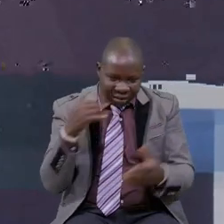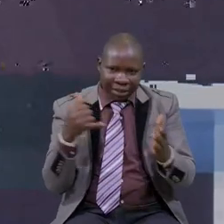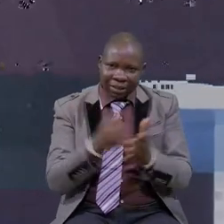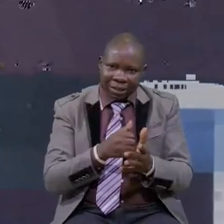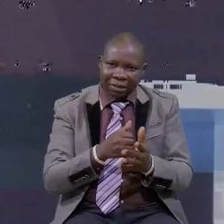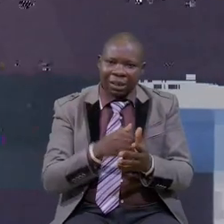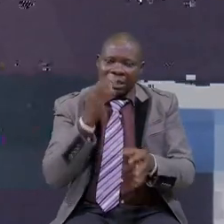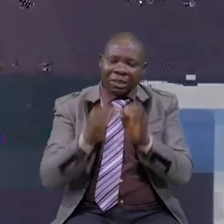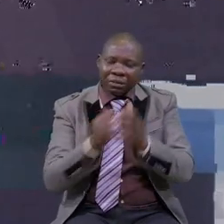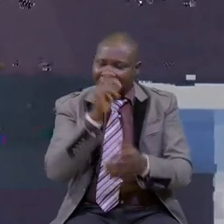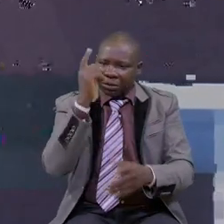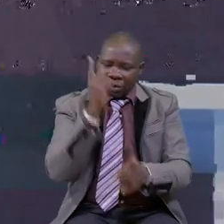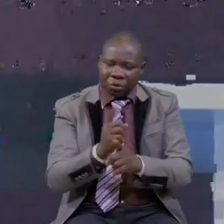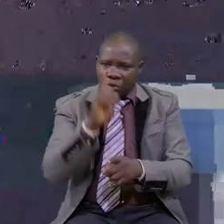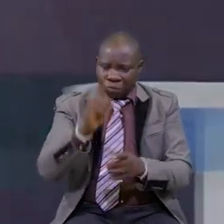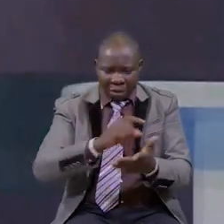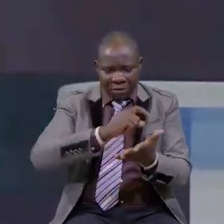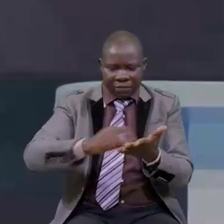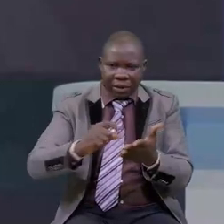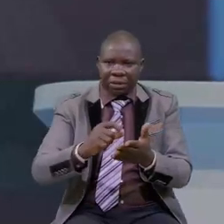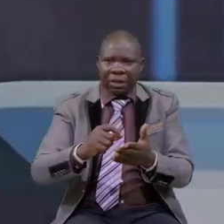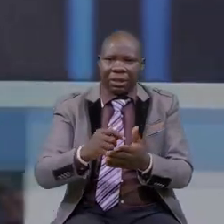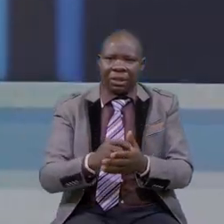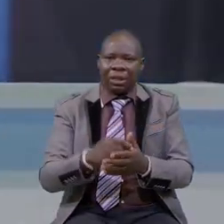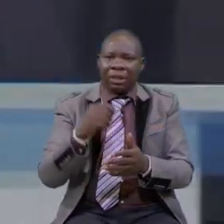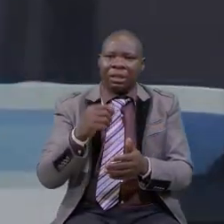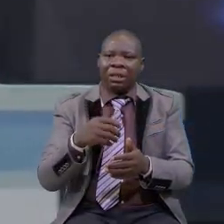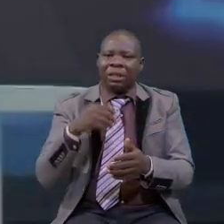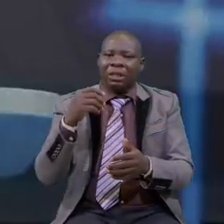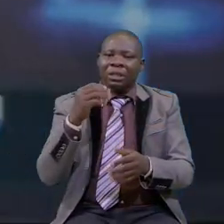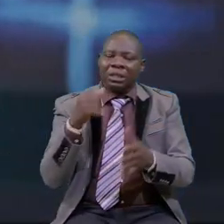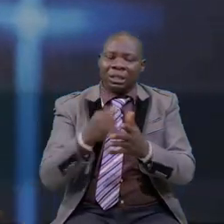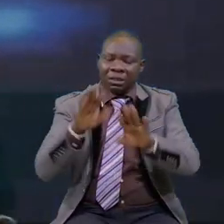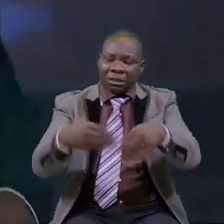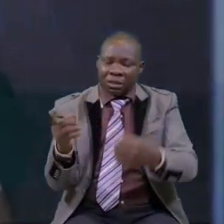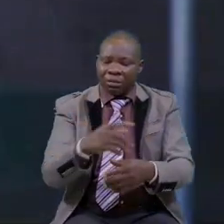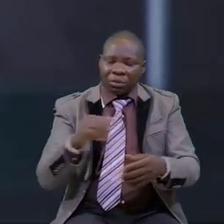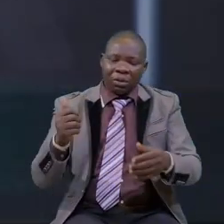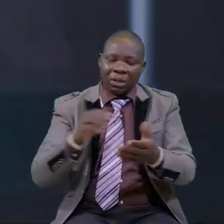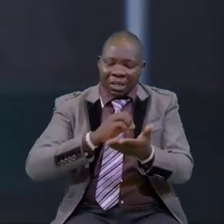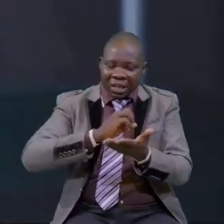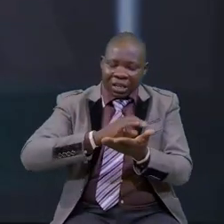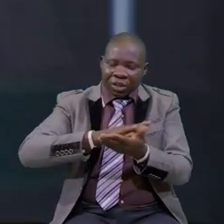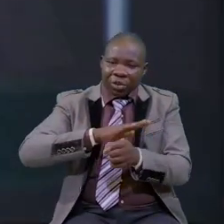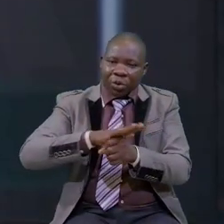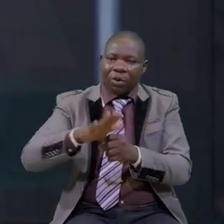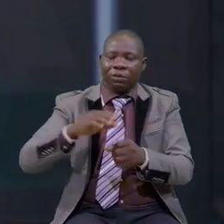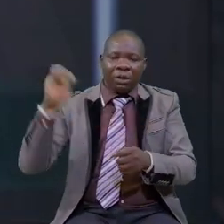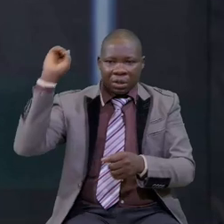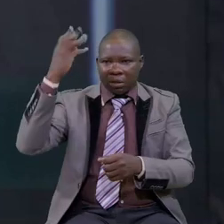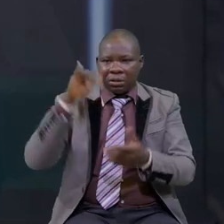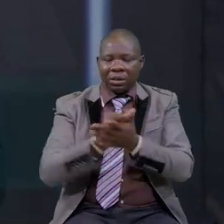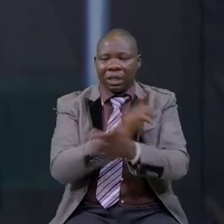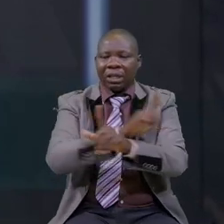lisons, il y a la vie dedans, il y a la puissance dedans, il y a assez de puissance et qui vous donne assez de grâce. Qui vous